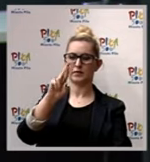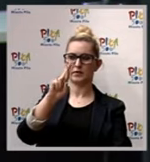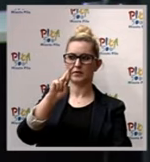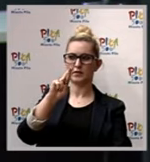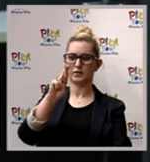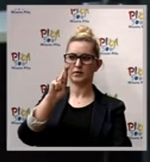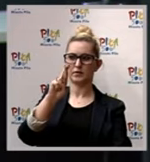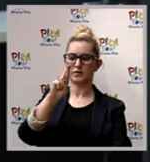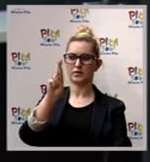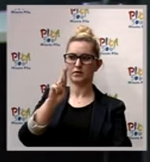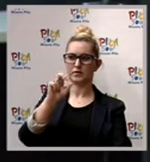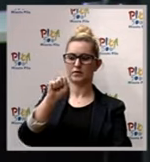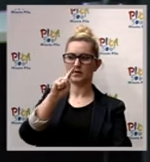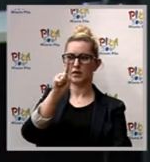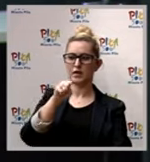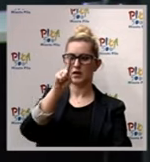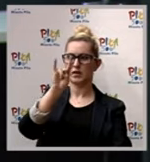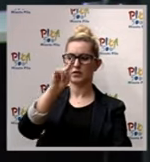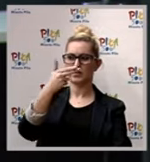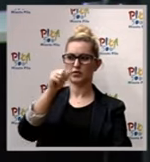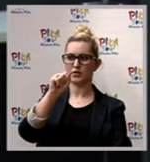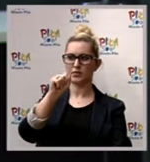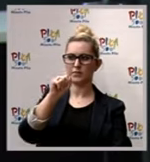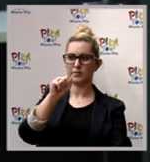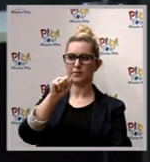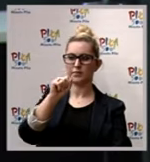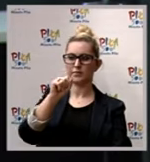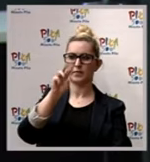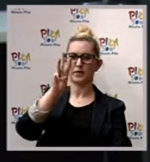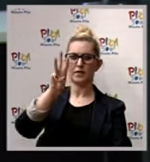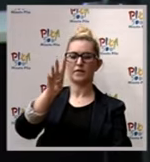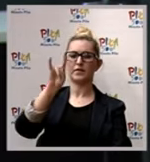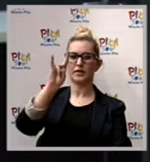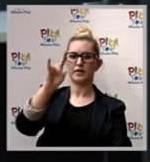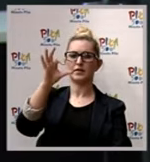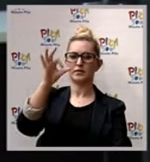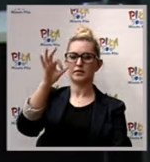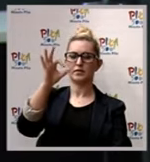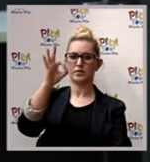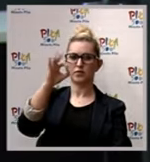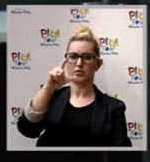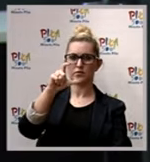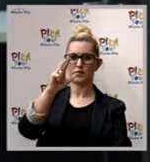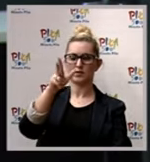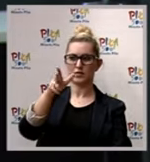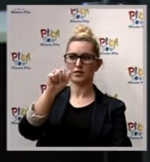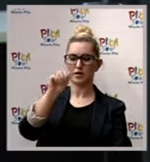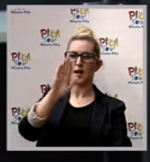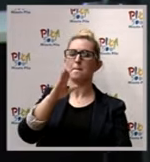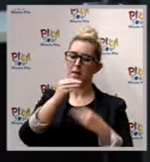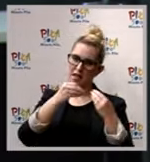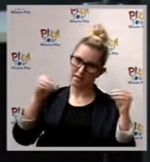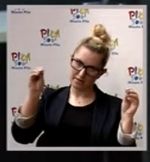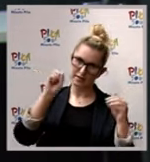Komisja skrutacyjna stwierdza, że kandydatka Izabela Grażyna Wysocka-Budzińska uzyskała więcej głosów za wyborem